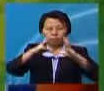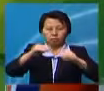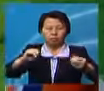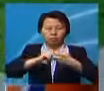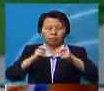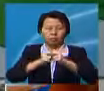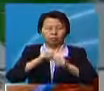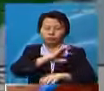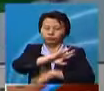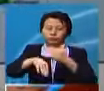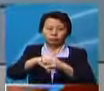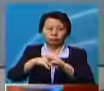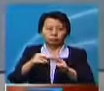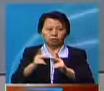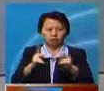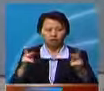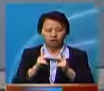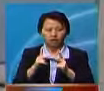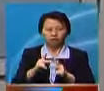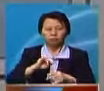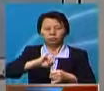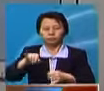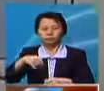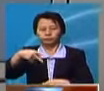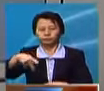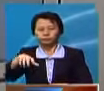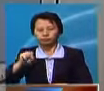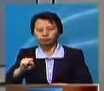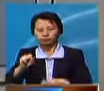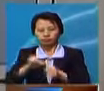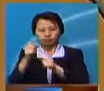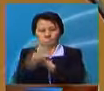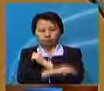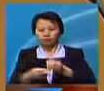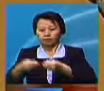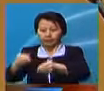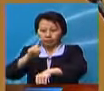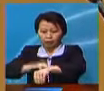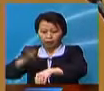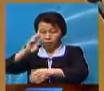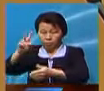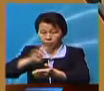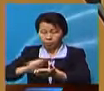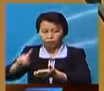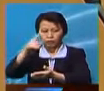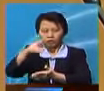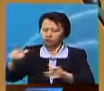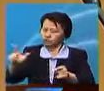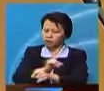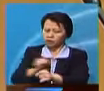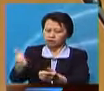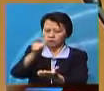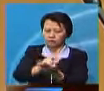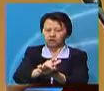kilat di semua kawasan, Jabatan Pengairan dan Saluran di setiap negeri diberi masa seminggu untuk melengkapkan laporan mengenai sistem saluran longkang